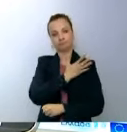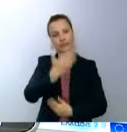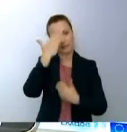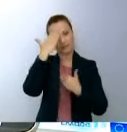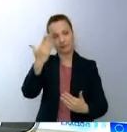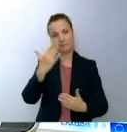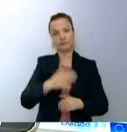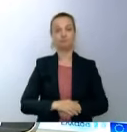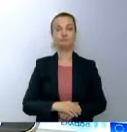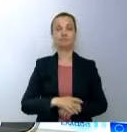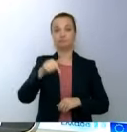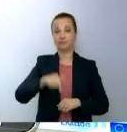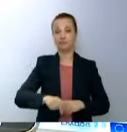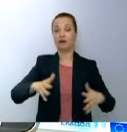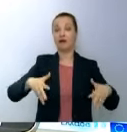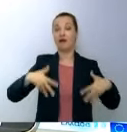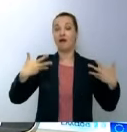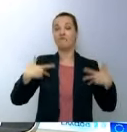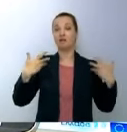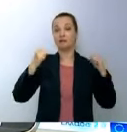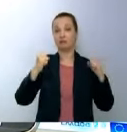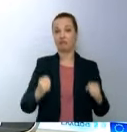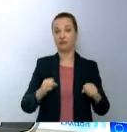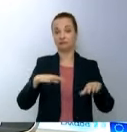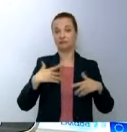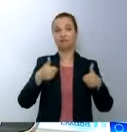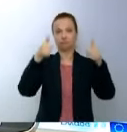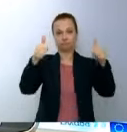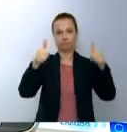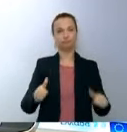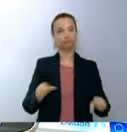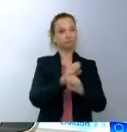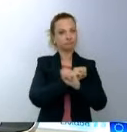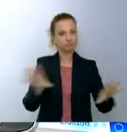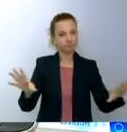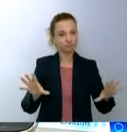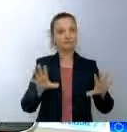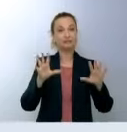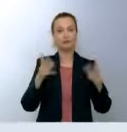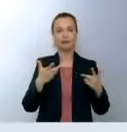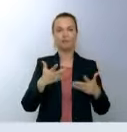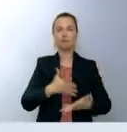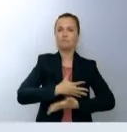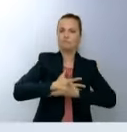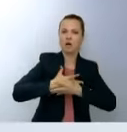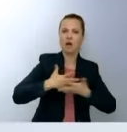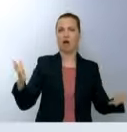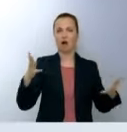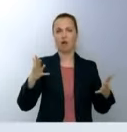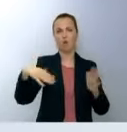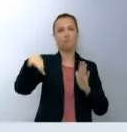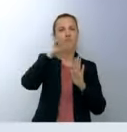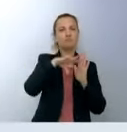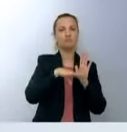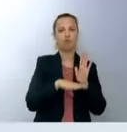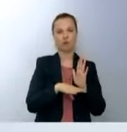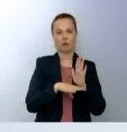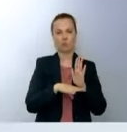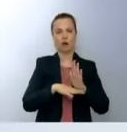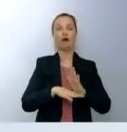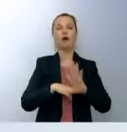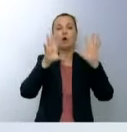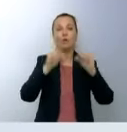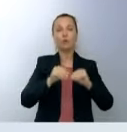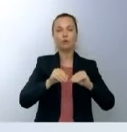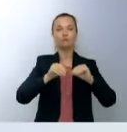ευχάριστη θέση να κουμε την έναρξη ενός γιγαντιαίου προγράμματος προληπτικών